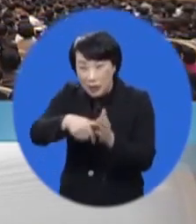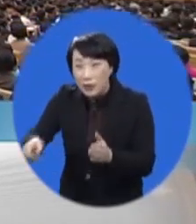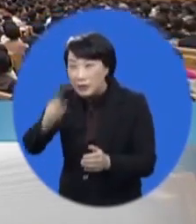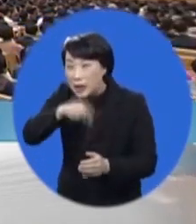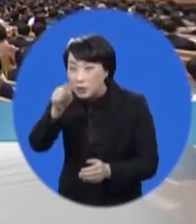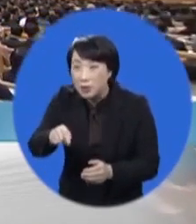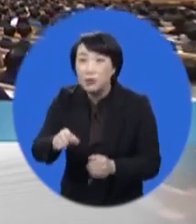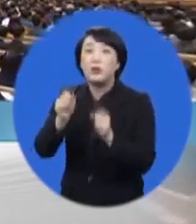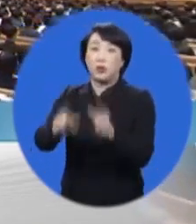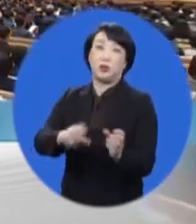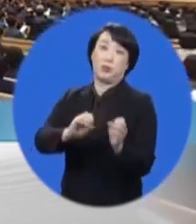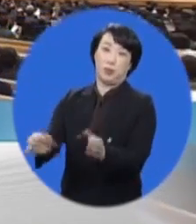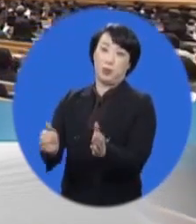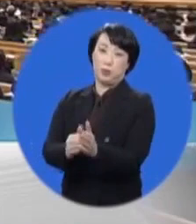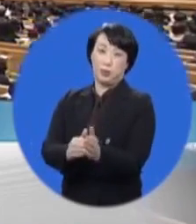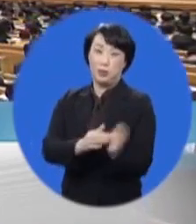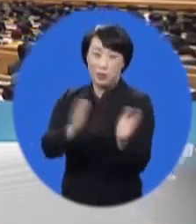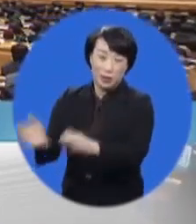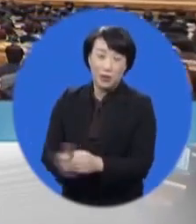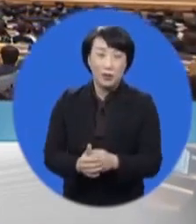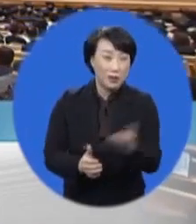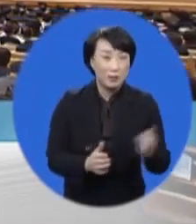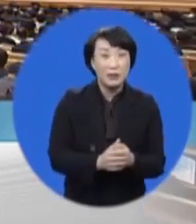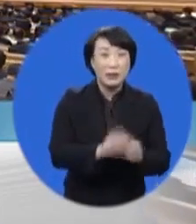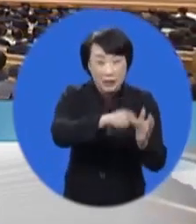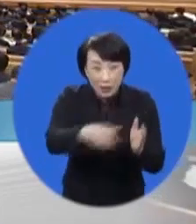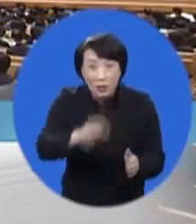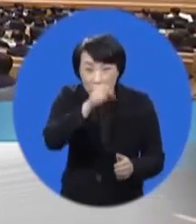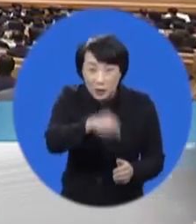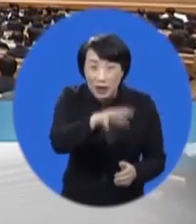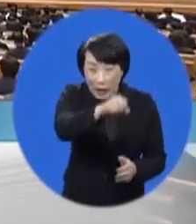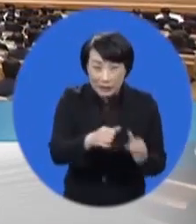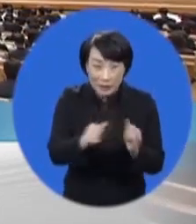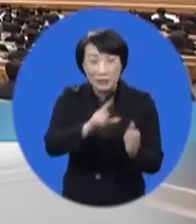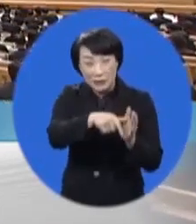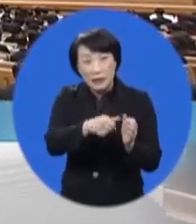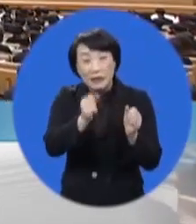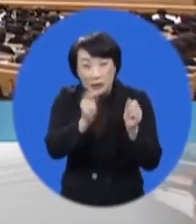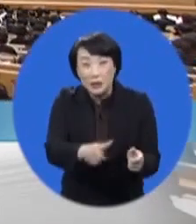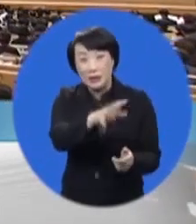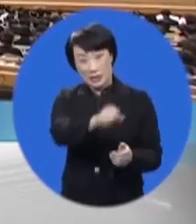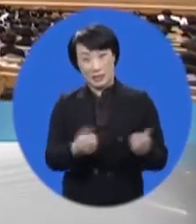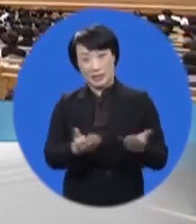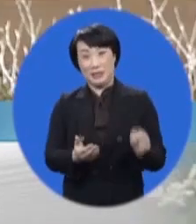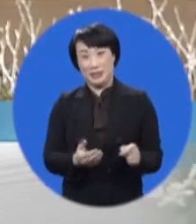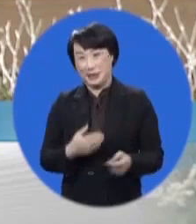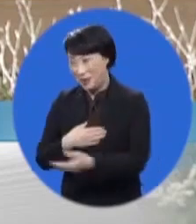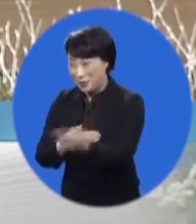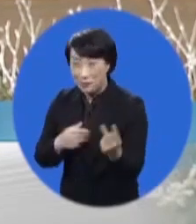단점자는 기회를 잃는 것이요, 세월의 장점을 가진 자는 기회를 얻는 것이라 이 말이에요.